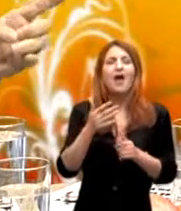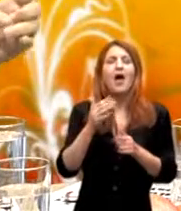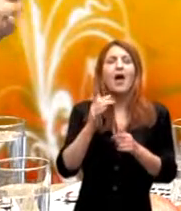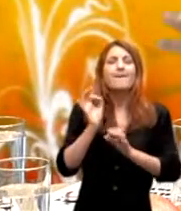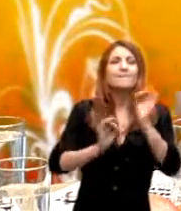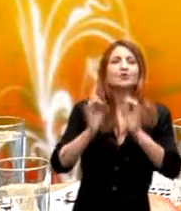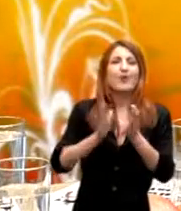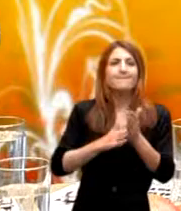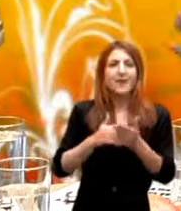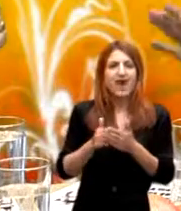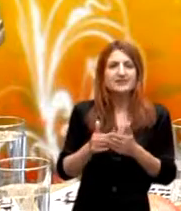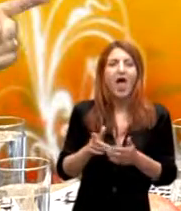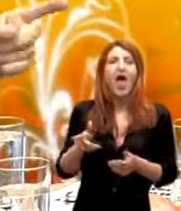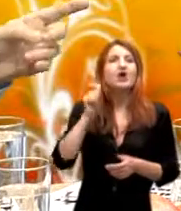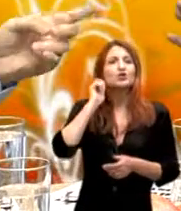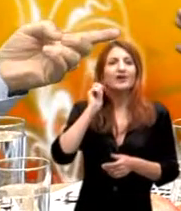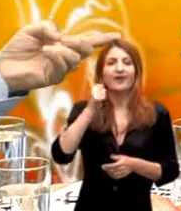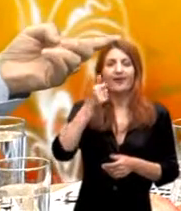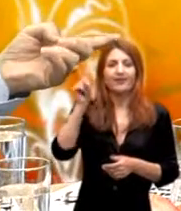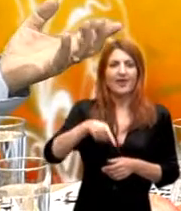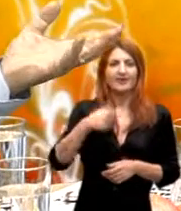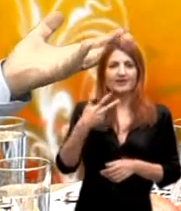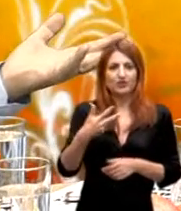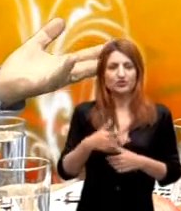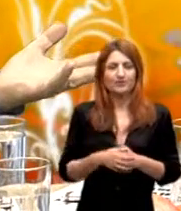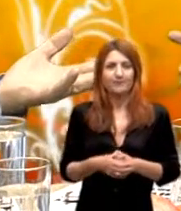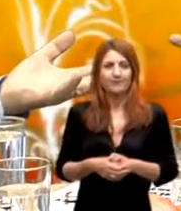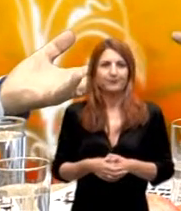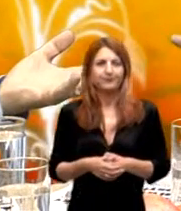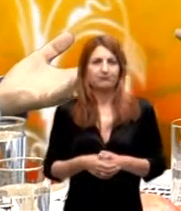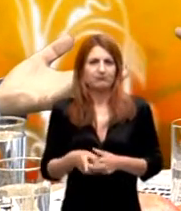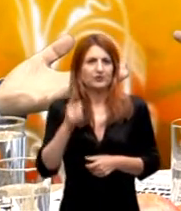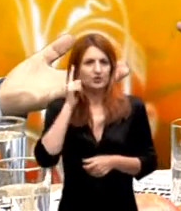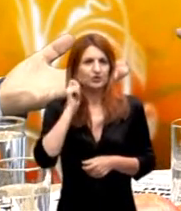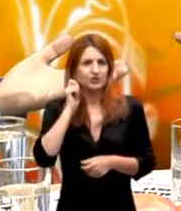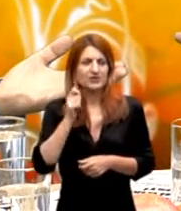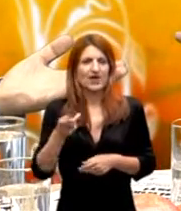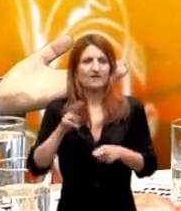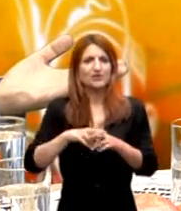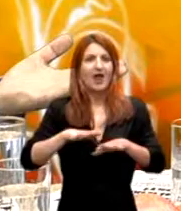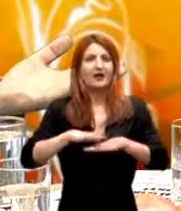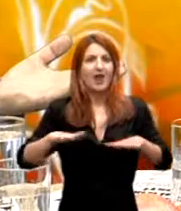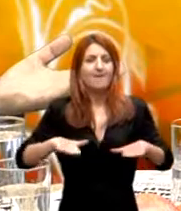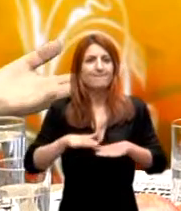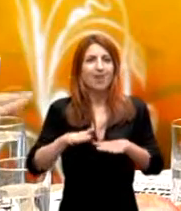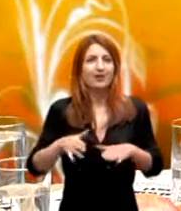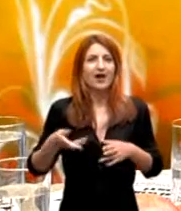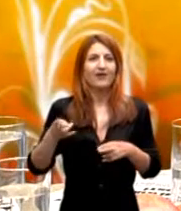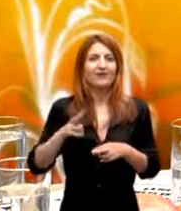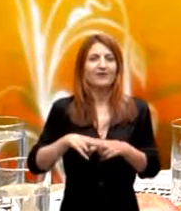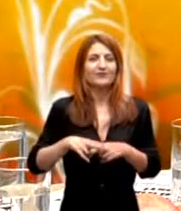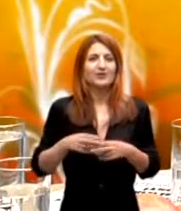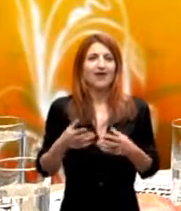Tako je. A žena je jedna trećina. Znači... I zato znate, pa znate da ženske se bolje na moru drže vani, više plutaju, jer